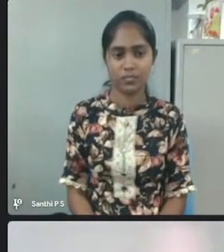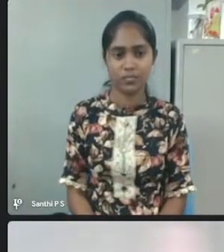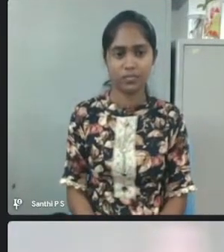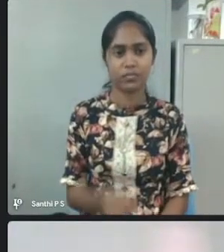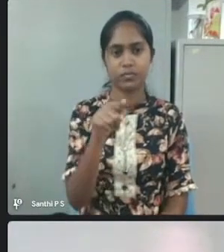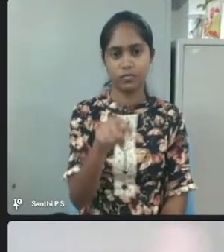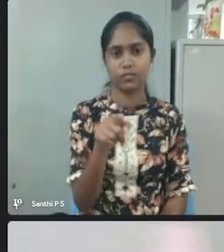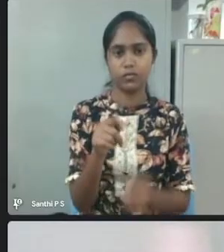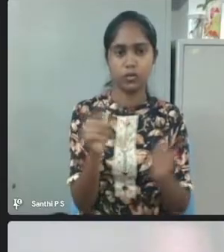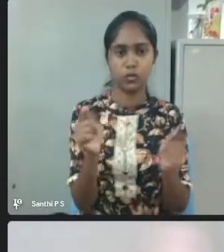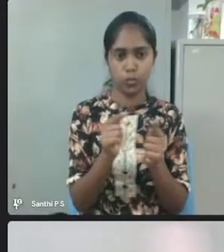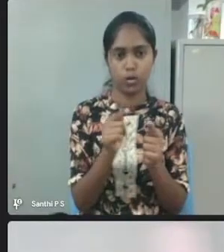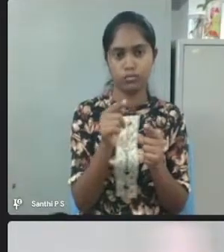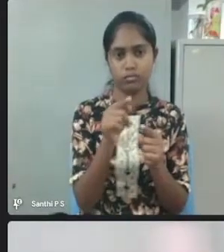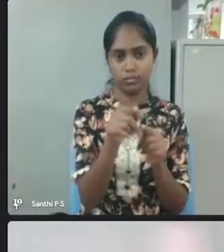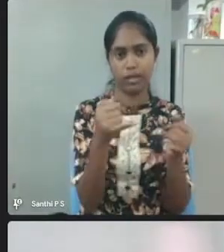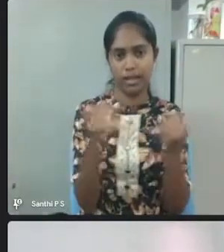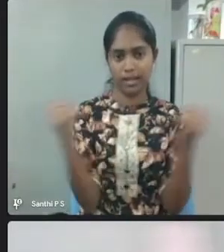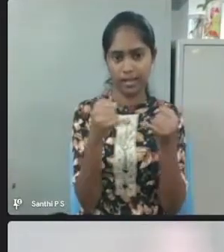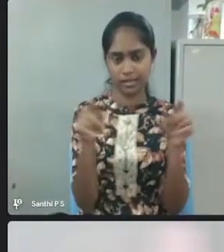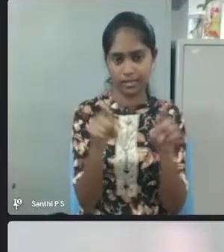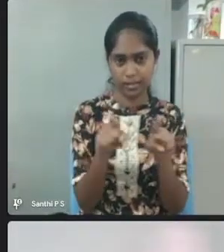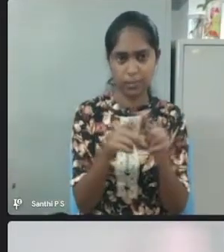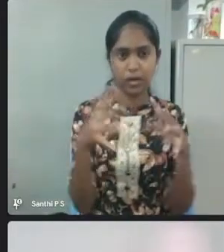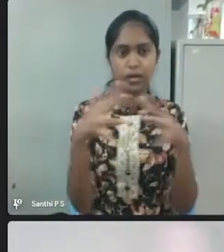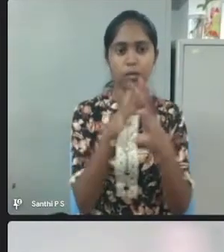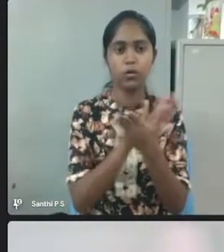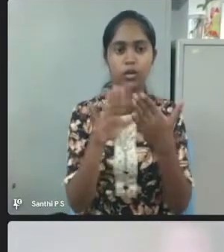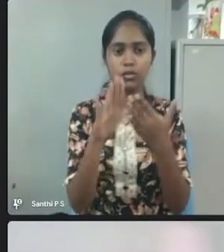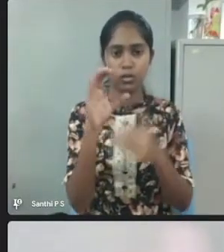റെഫറൻസുകളാണ് കൂടുതൽ കാര്യങ്ങളും WHO വേൾഡ് ലോകാരോഗ്യ സംഘടനയുടെ